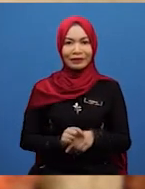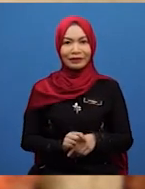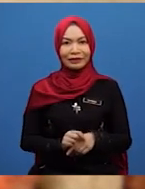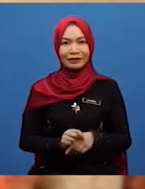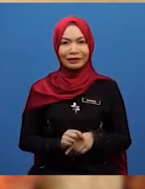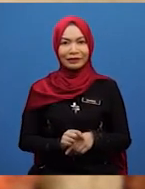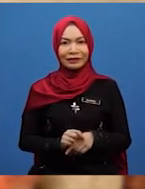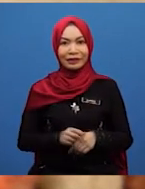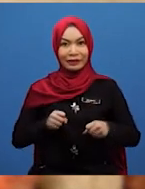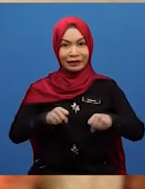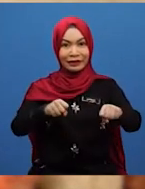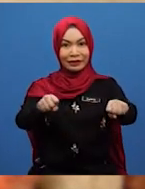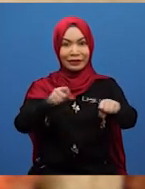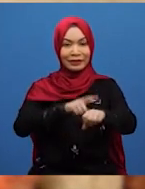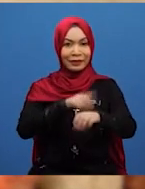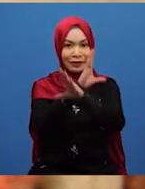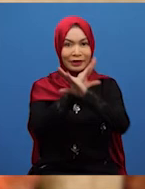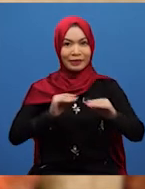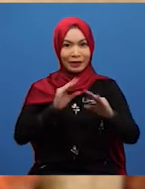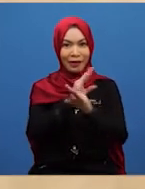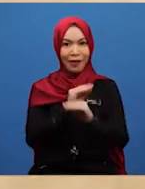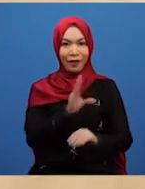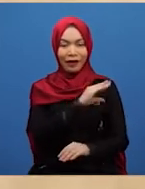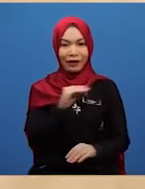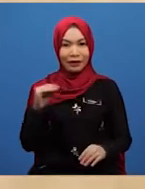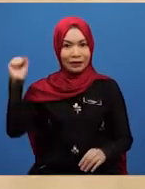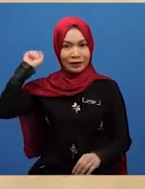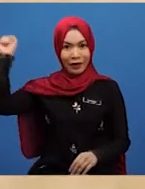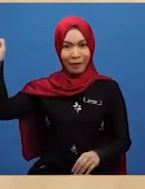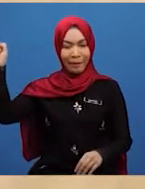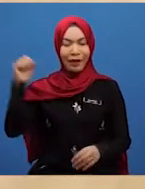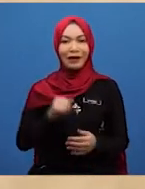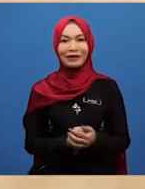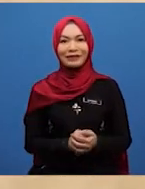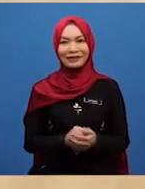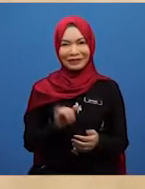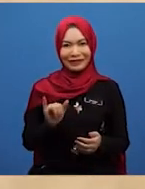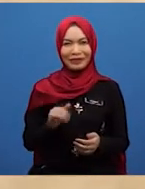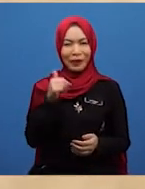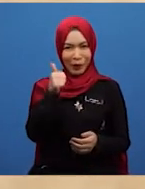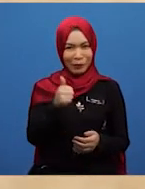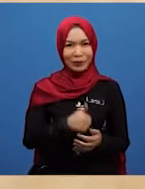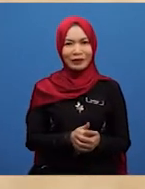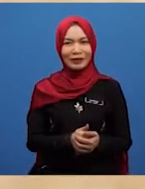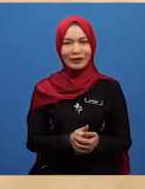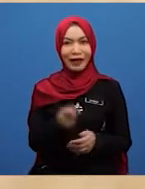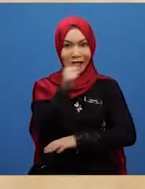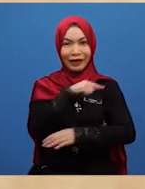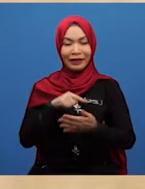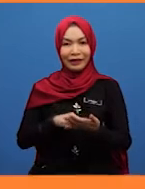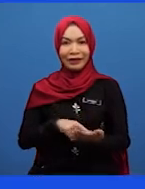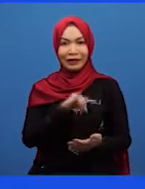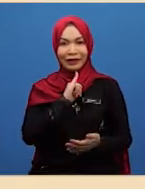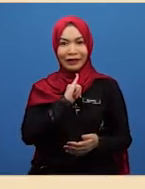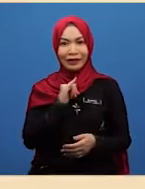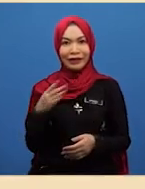belakang sistem pemerintahan di Sarawak dan Sabah? Syukurlah. Hari ini kita masih akan